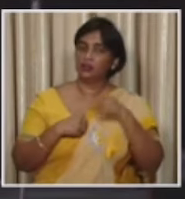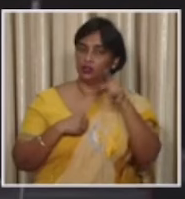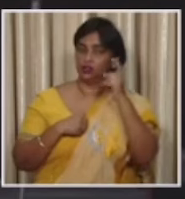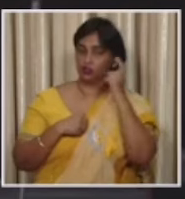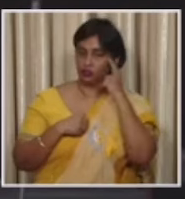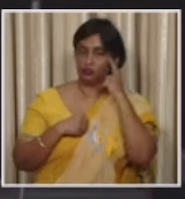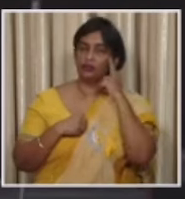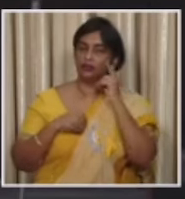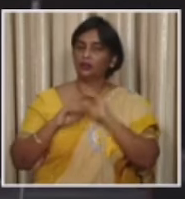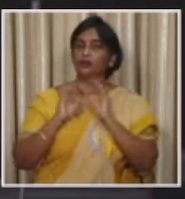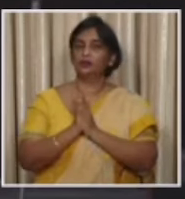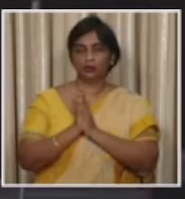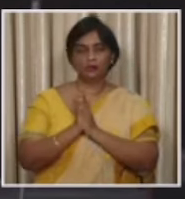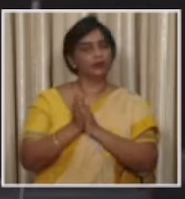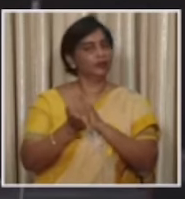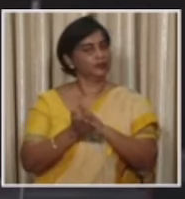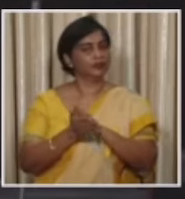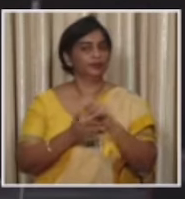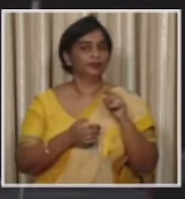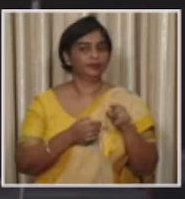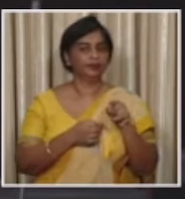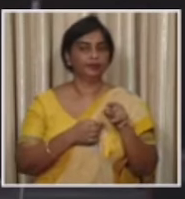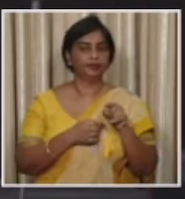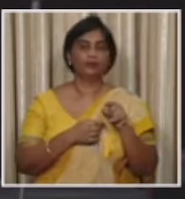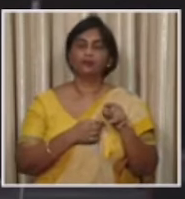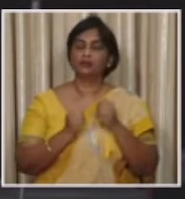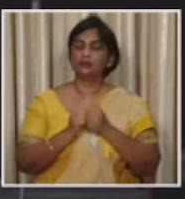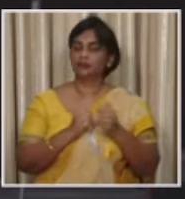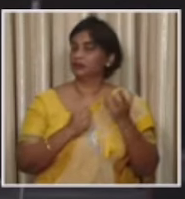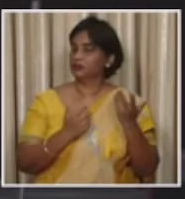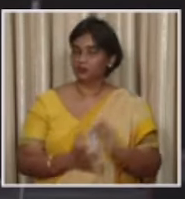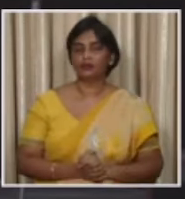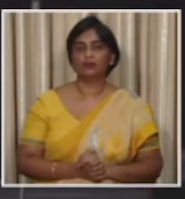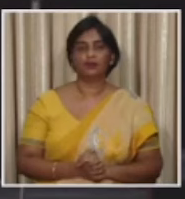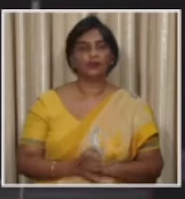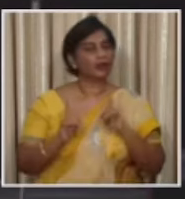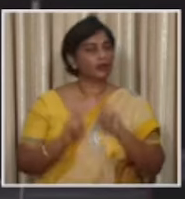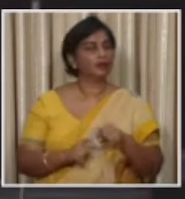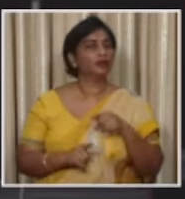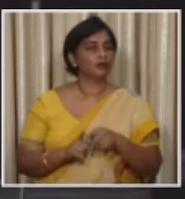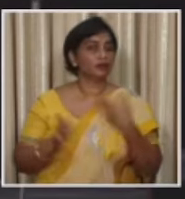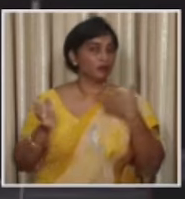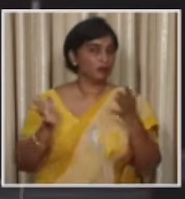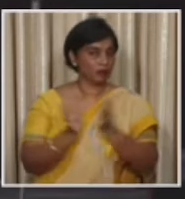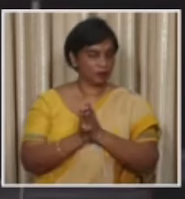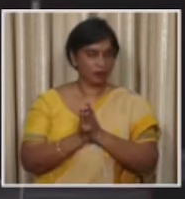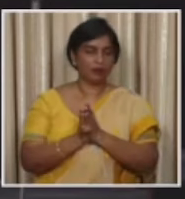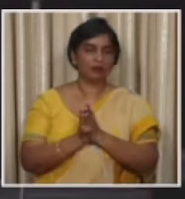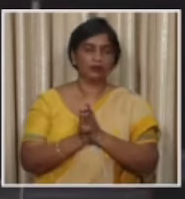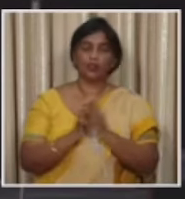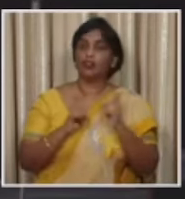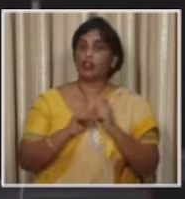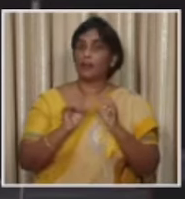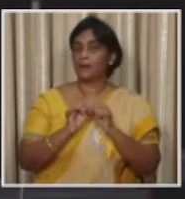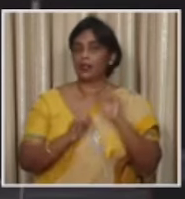දන්නවා මල්ටිලැටරල් ඩෙට් සර්විස් කරාට බයිලැටරල් ඩෙට් සර්විස් කළා නැහැ. එතකොට මේකත් ඇතුළත්ව ඩොලර්